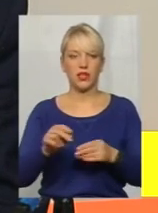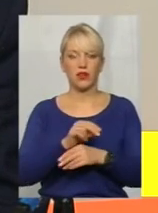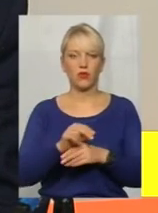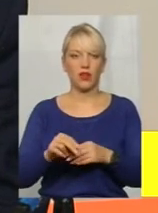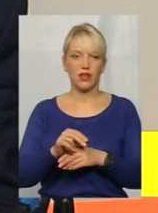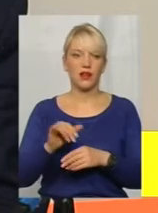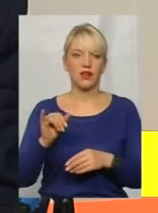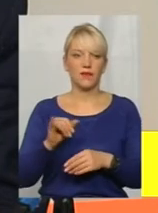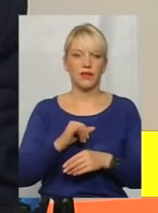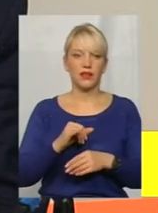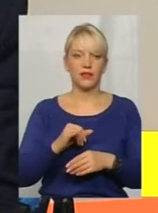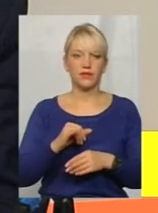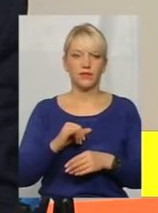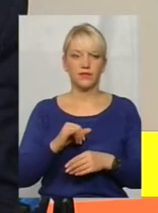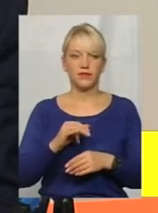і